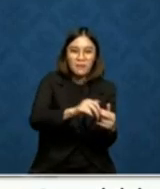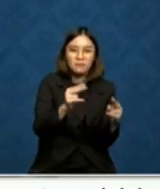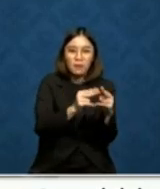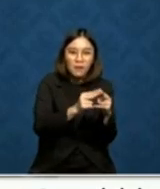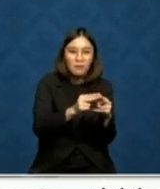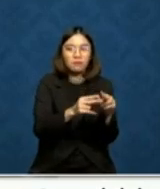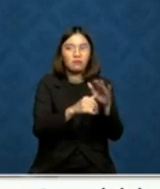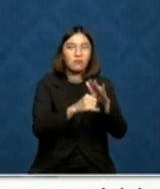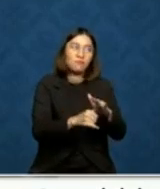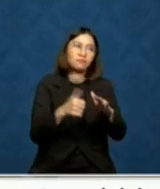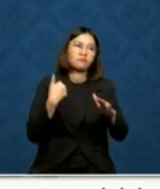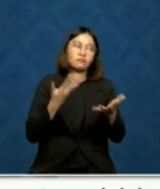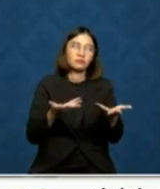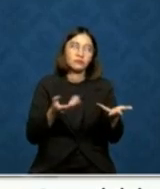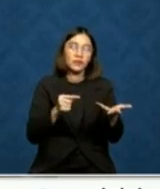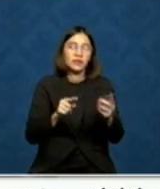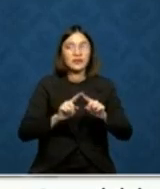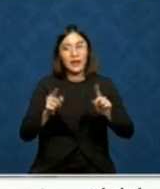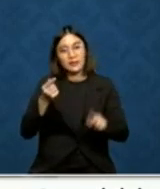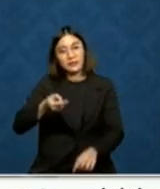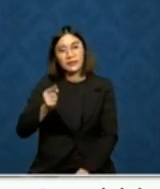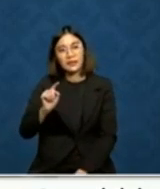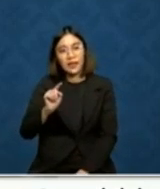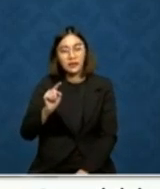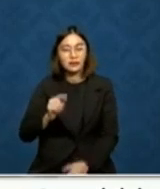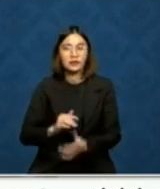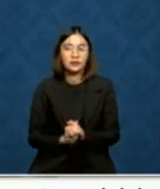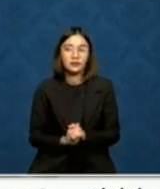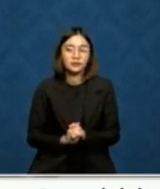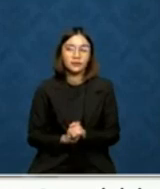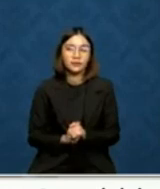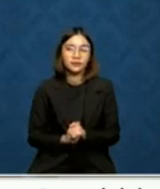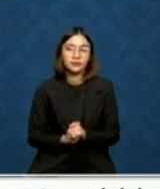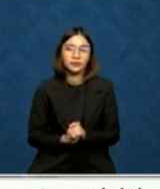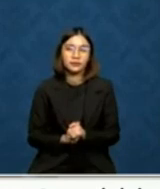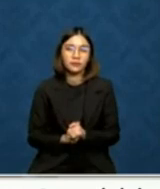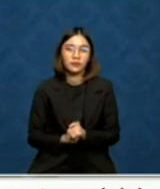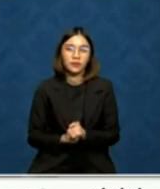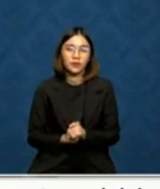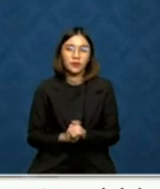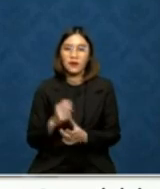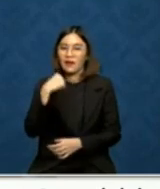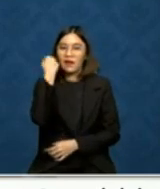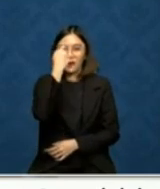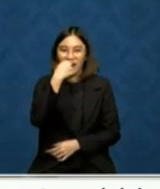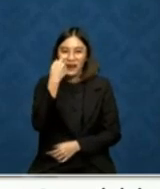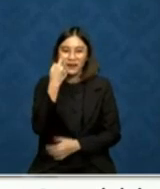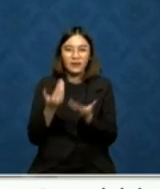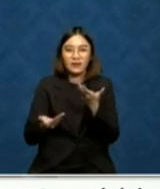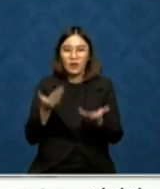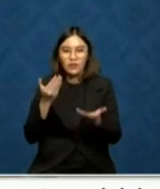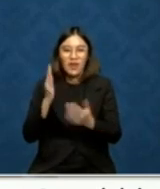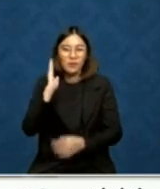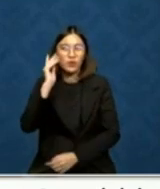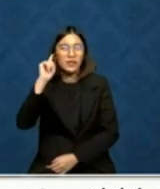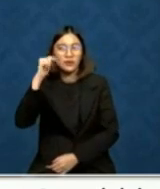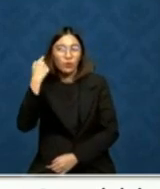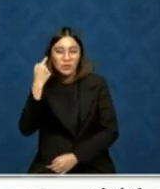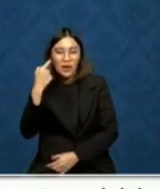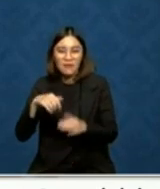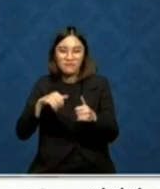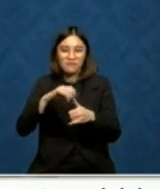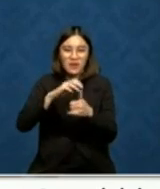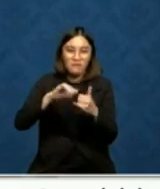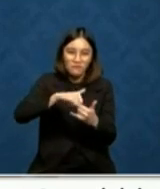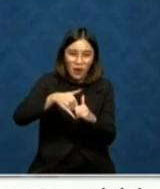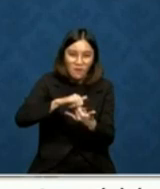ได้ค่ะความเป็นจริงคืออะไรคะความเป็นจริงก็คือในไม่ว่าใครก็อาจจะถูกคุกคามทางเพศได้หรือไม่ว่า